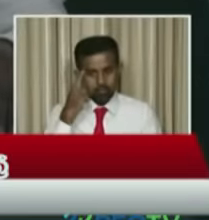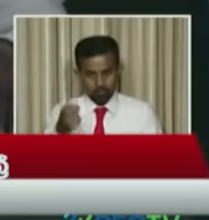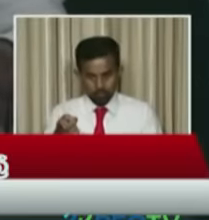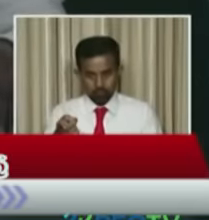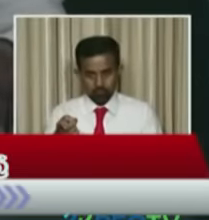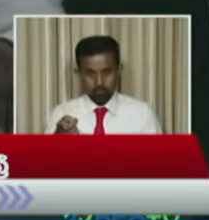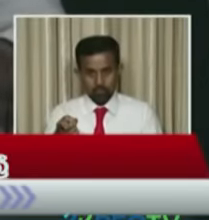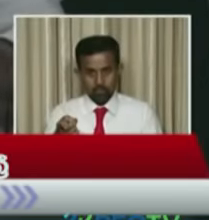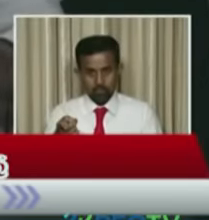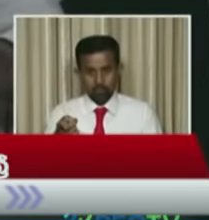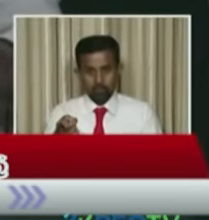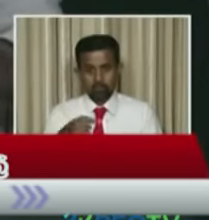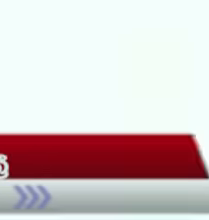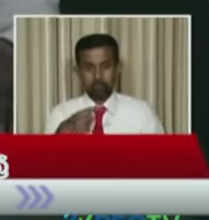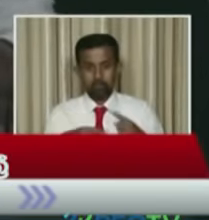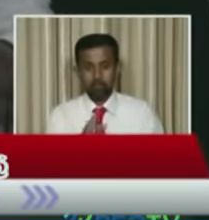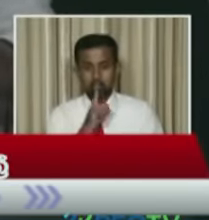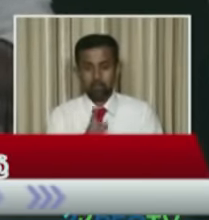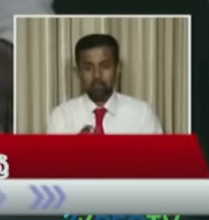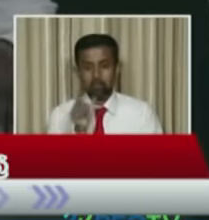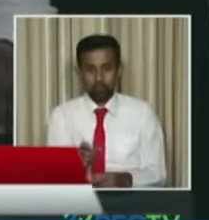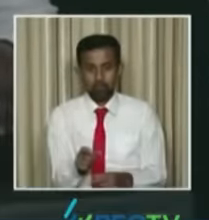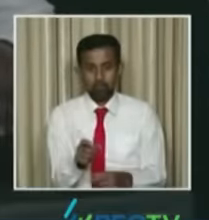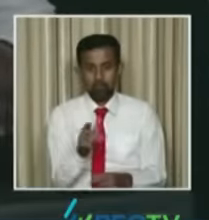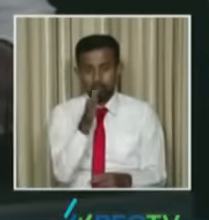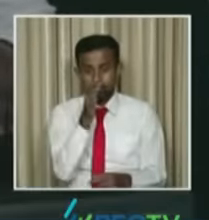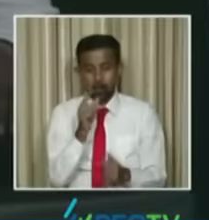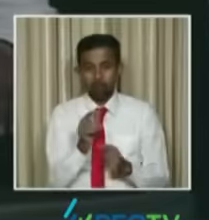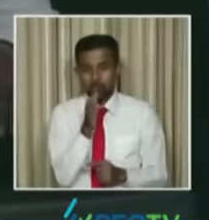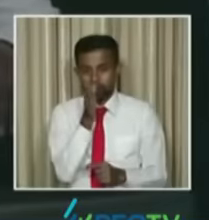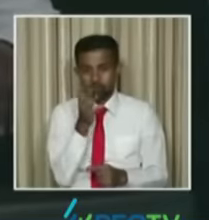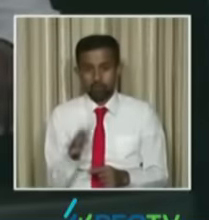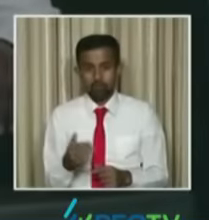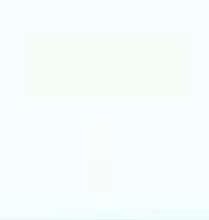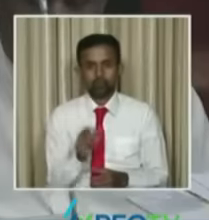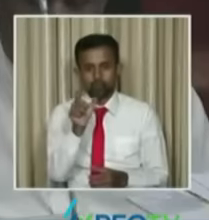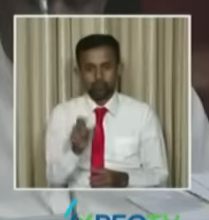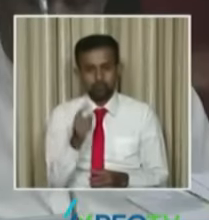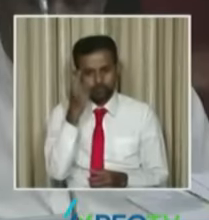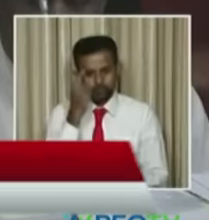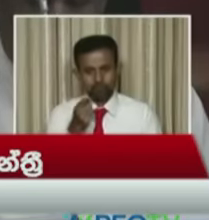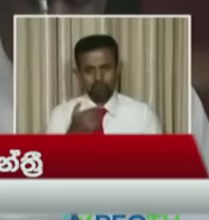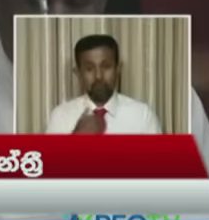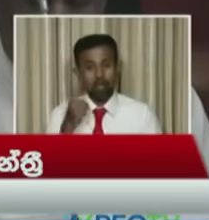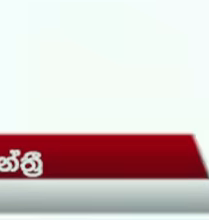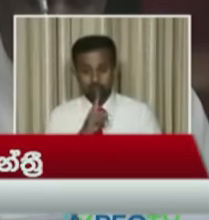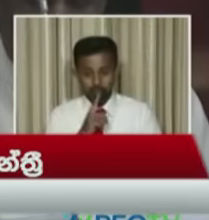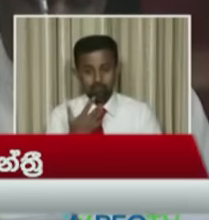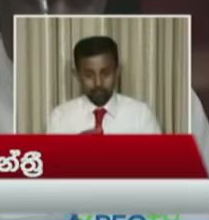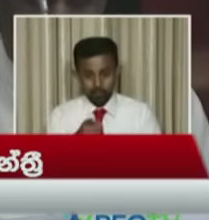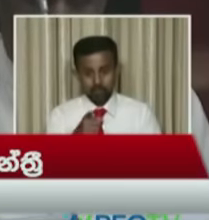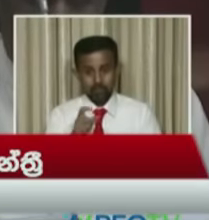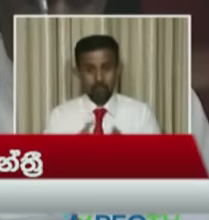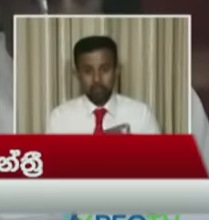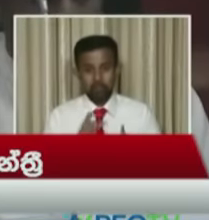දෙනක් තියන කරු කතා නායකතුමන එක දිගින් දිගටම අපි කියනවා. ඔබතුමා නමක යවනවා, පාර්ලිමේන්තුව නමක යවනවා, අපි නමක යවනවා. මම අවුරුදු ගාණක් ඔබතුමාට කිව්වා මේ